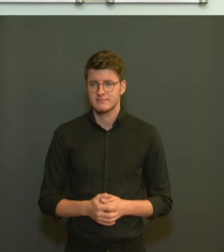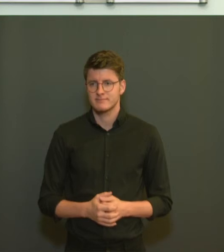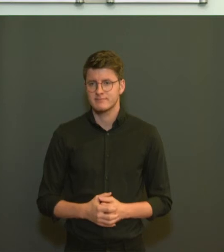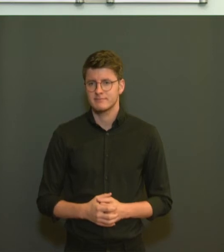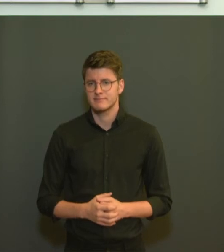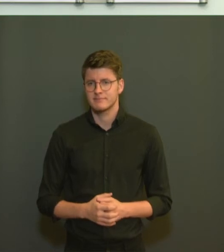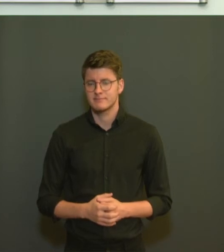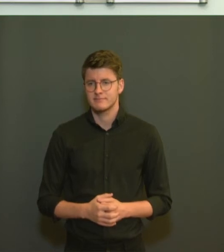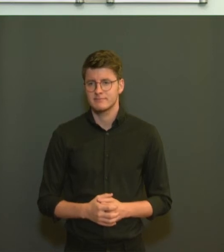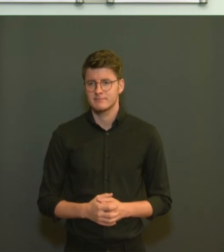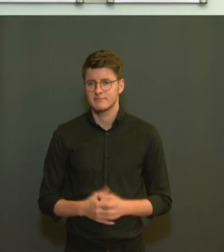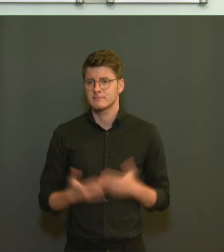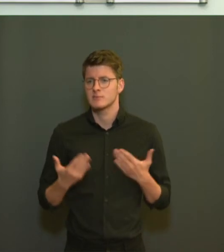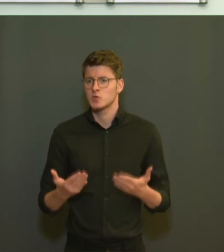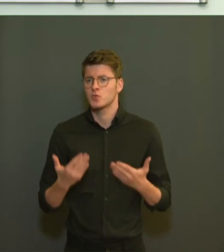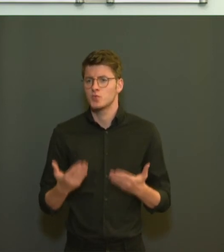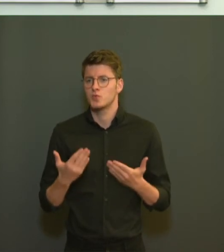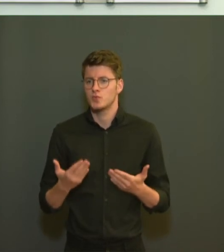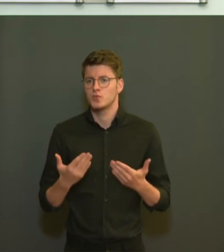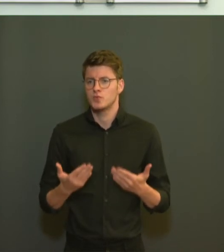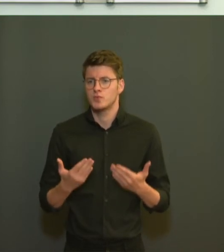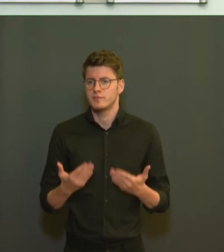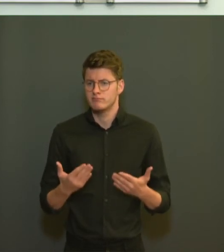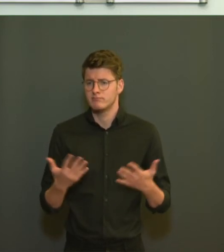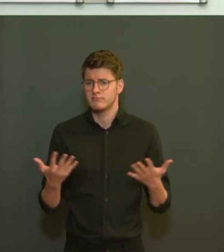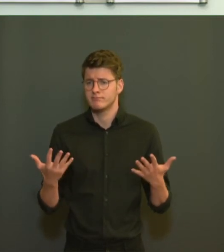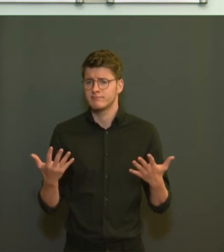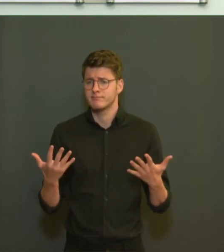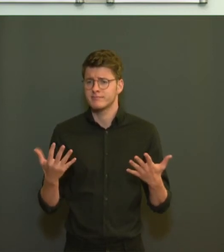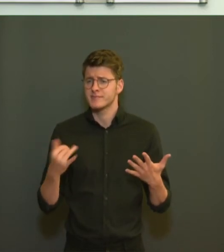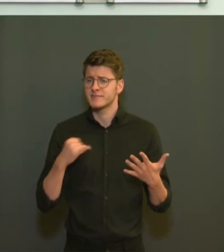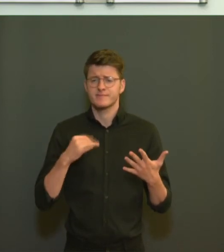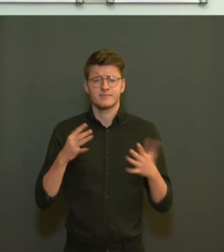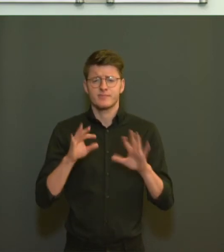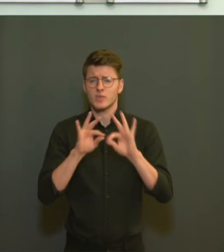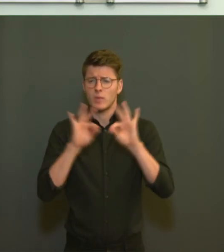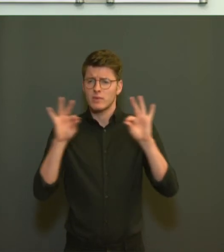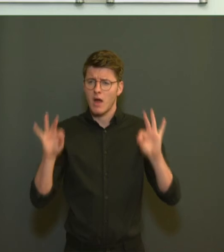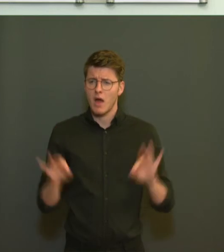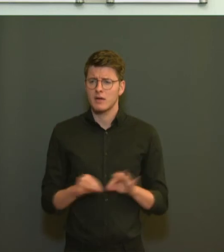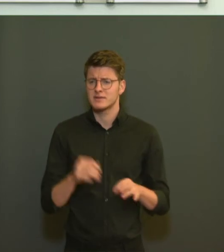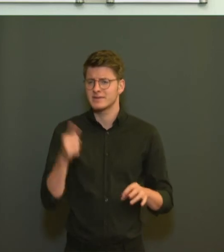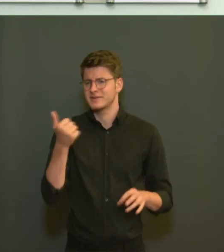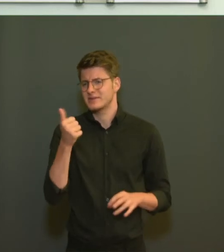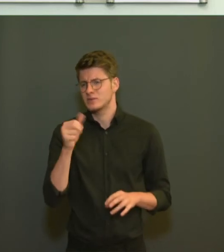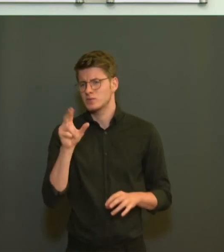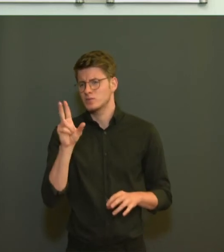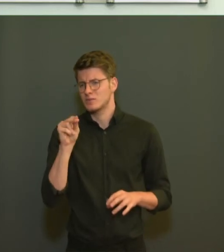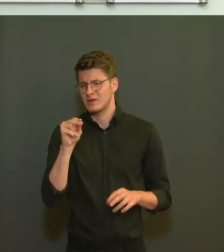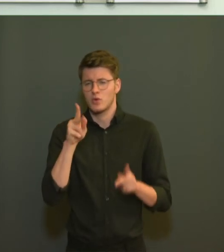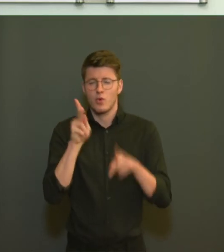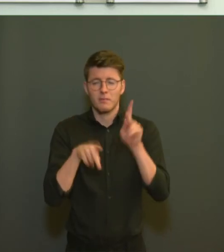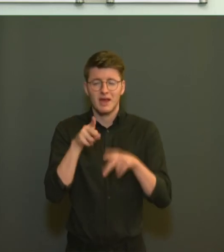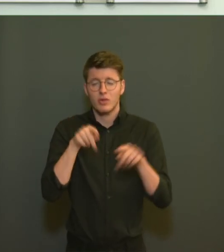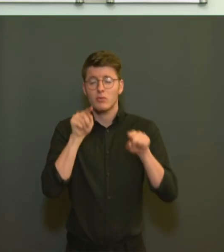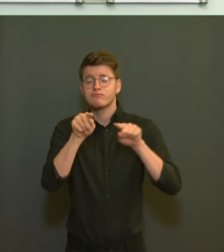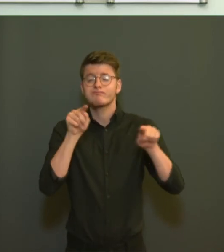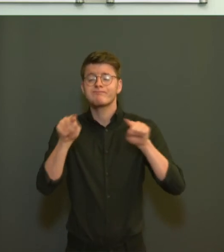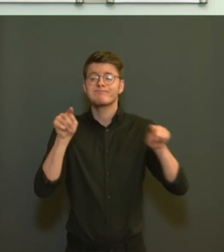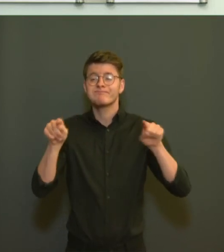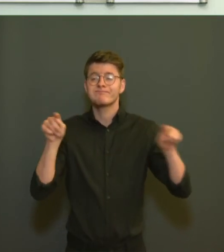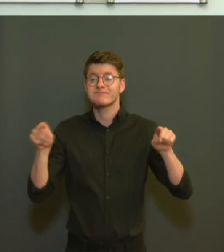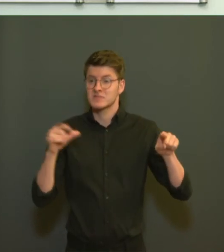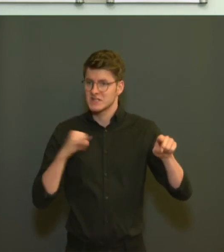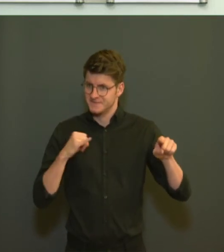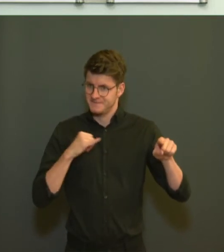Op dit moment is er voor 26 gemeenten beslist dat het aan te raden is dat de lokale